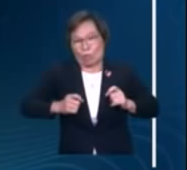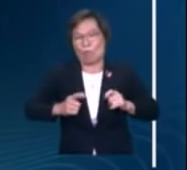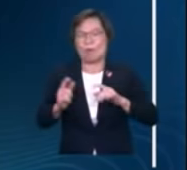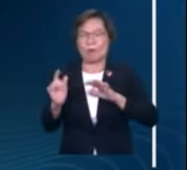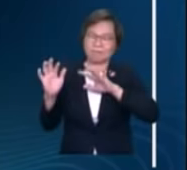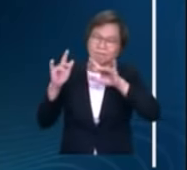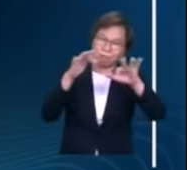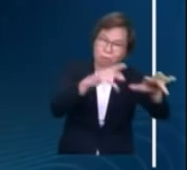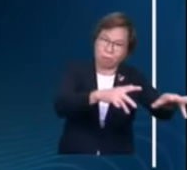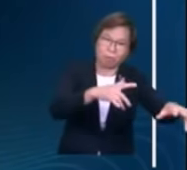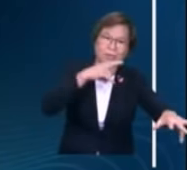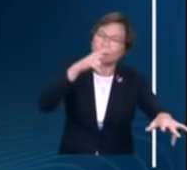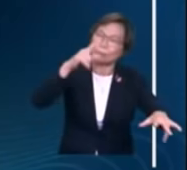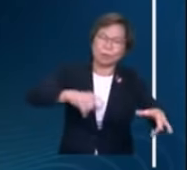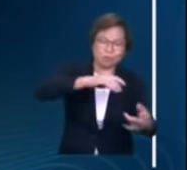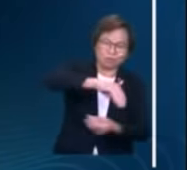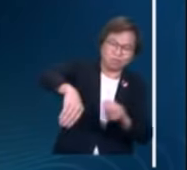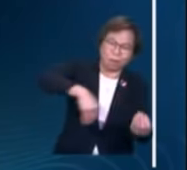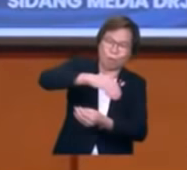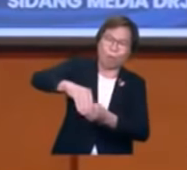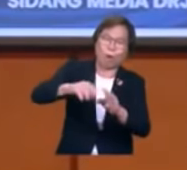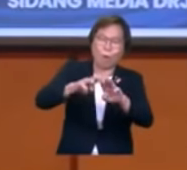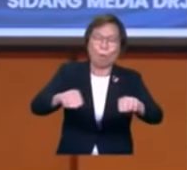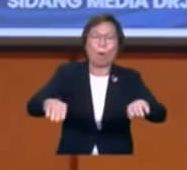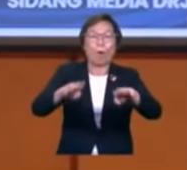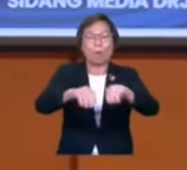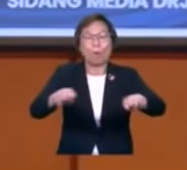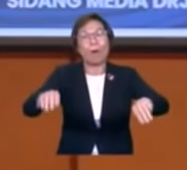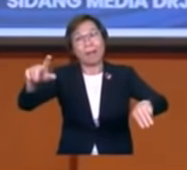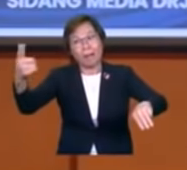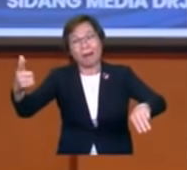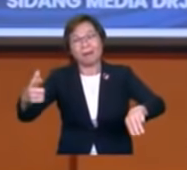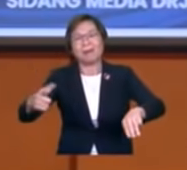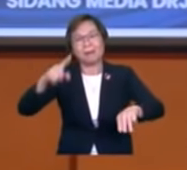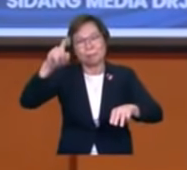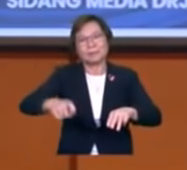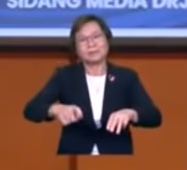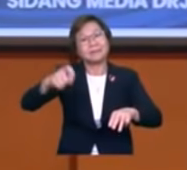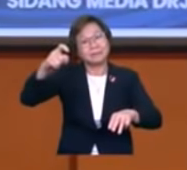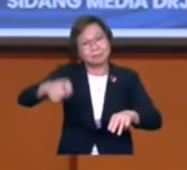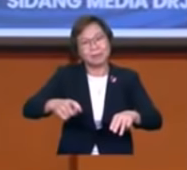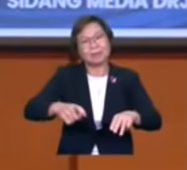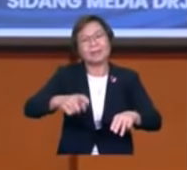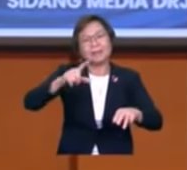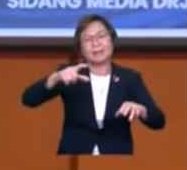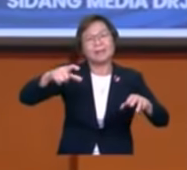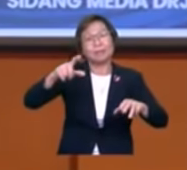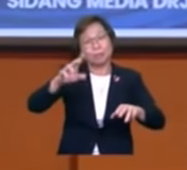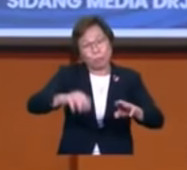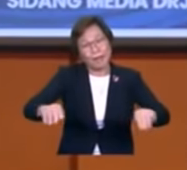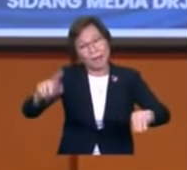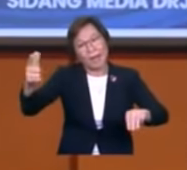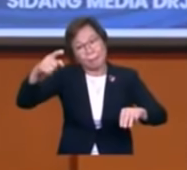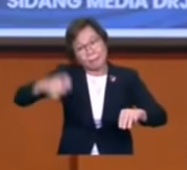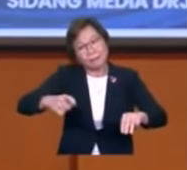yang hadir tanpa penggiliran murid lain masih lagi laksanakan pd.bpr